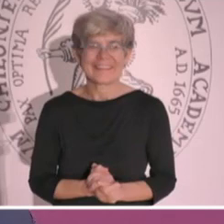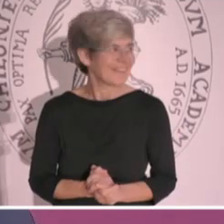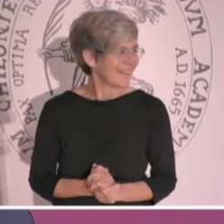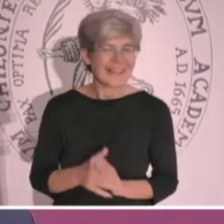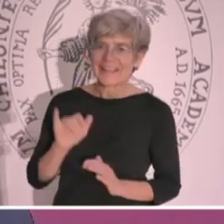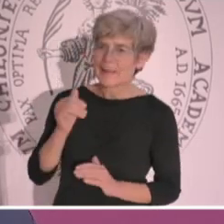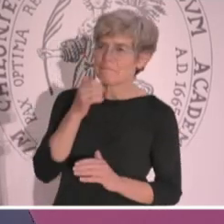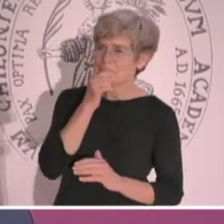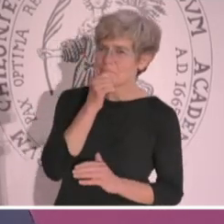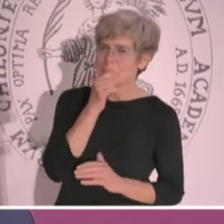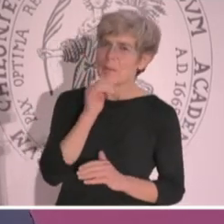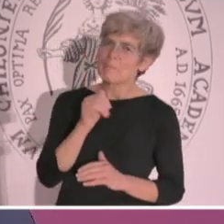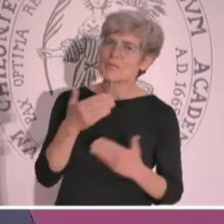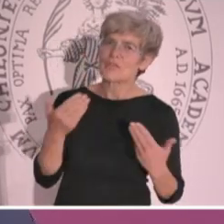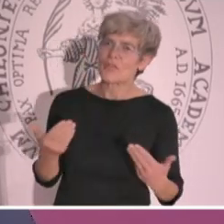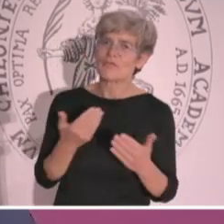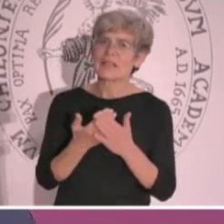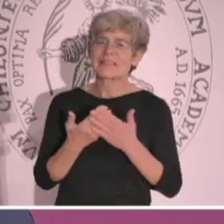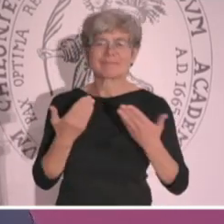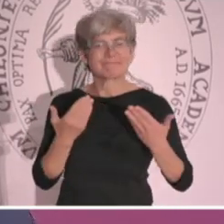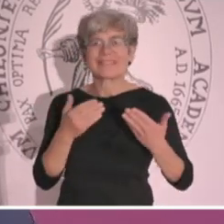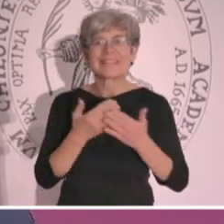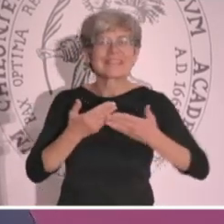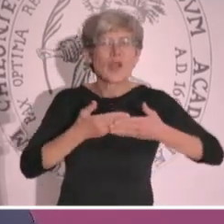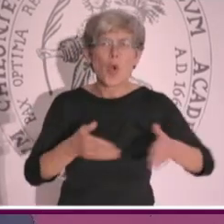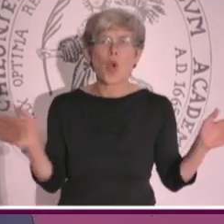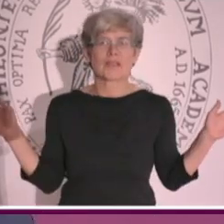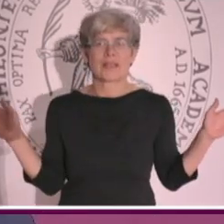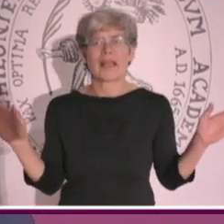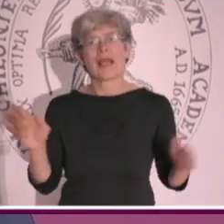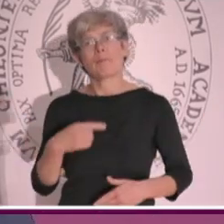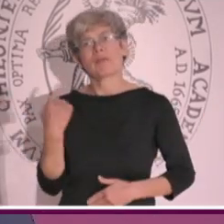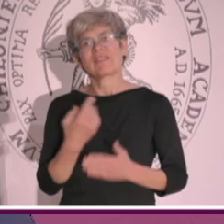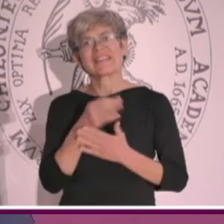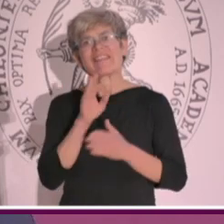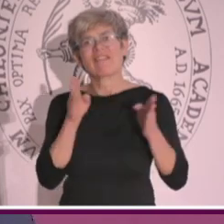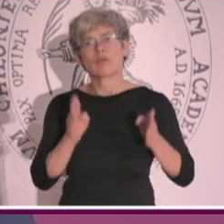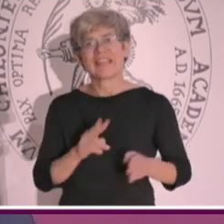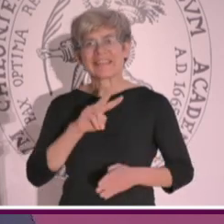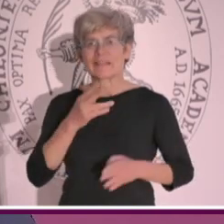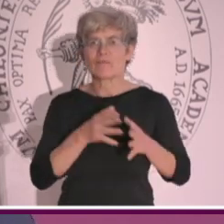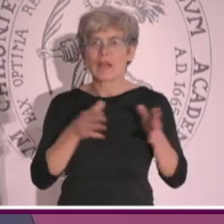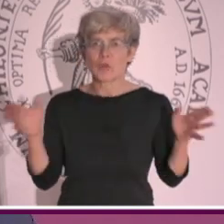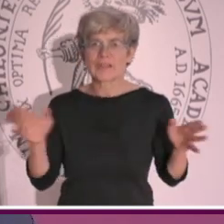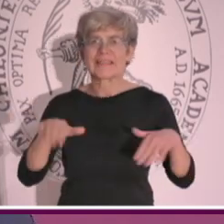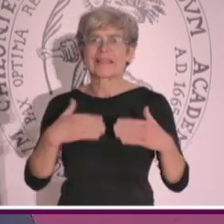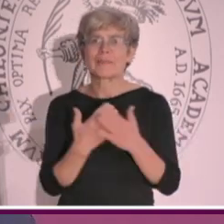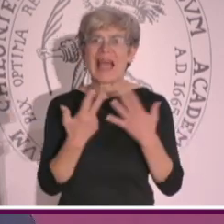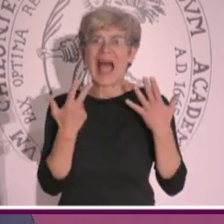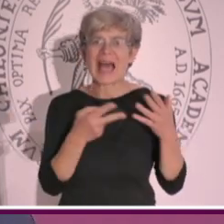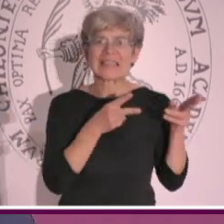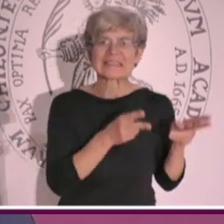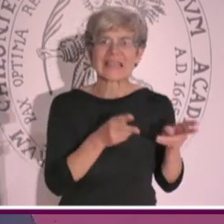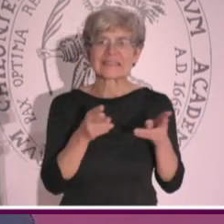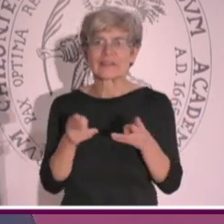Das Besondere an der Fakultät ist im Prinzip ihre Größe erstmal. Wir sind die zweitgrößte Fakultät. Wir haben 8 Sektionen. Wir